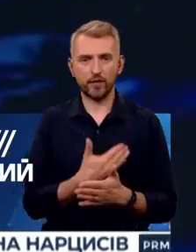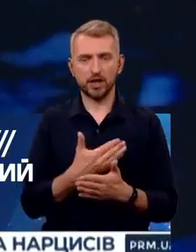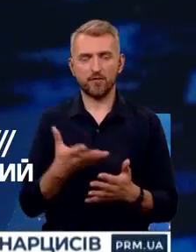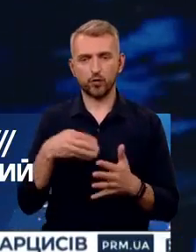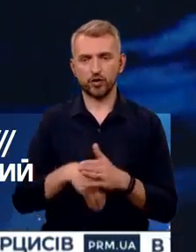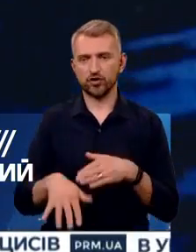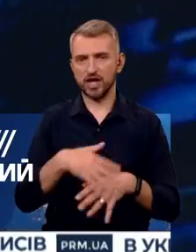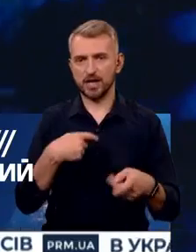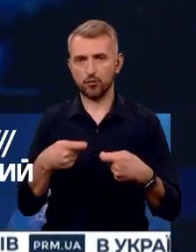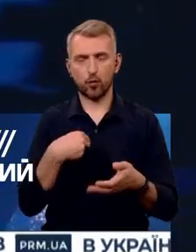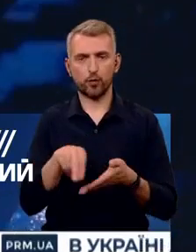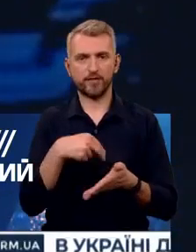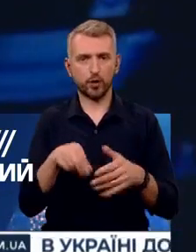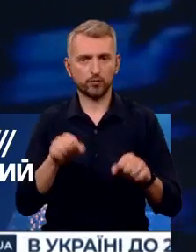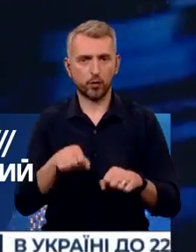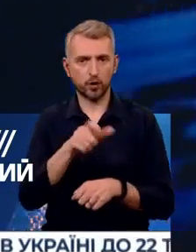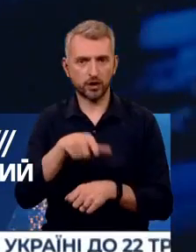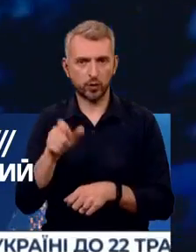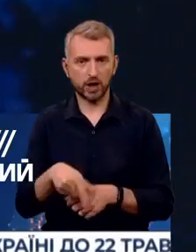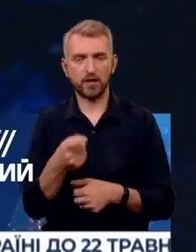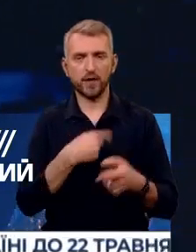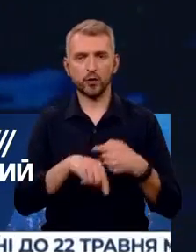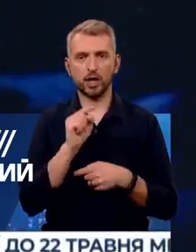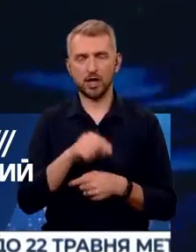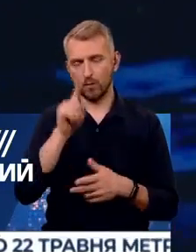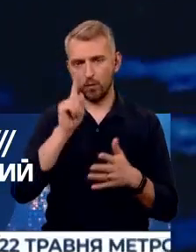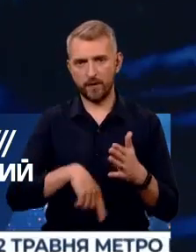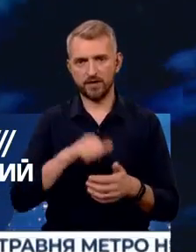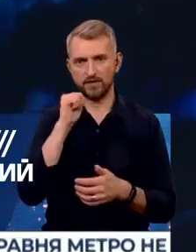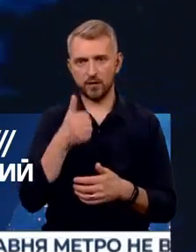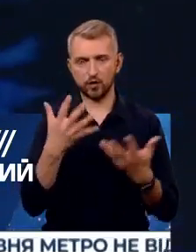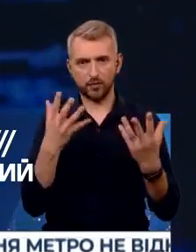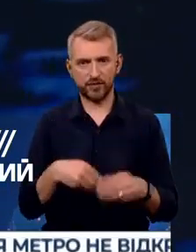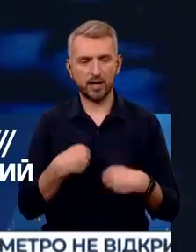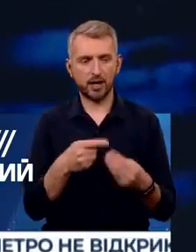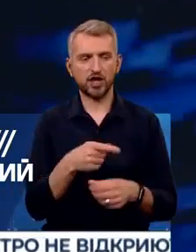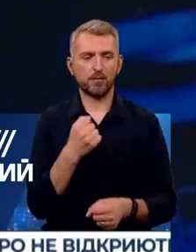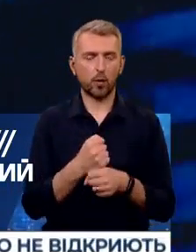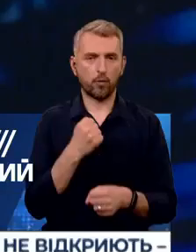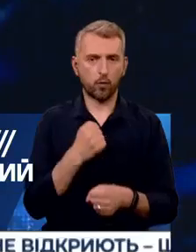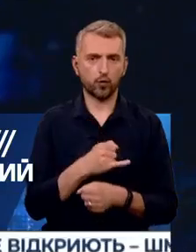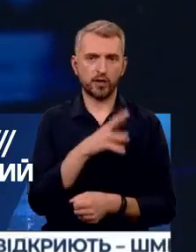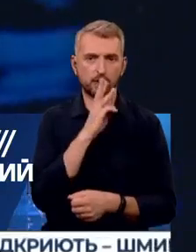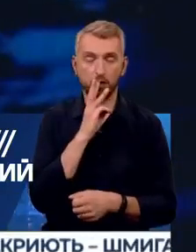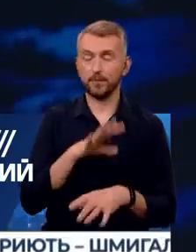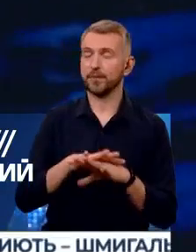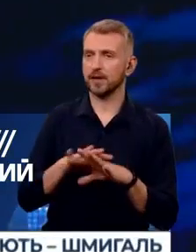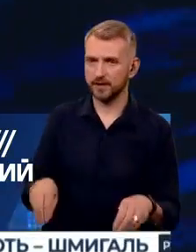ринок, купівельну спроможність людей, вернути їм впевненість в завтрашньому дні, дати їм роботу все, і зарплату. Все.